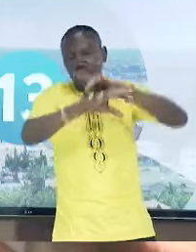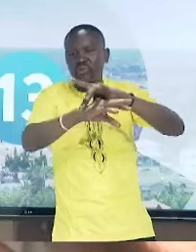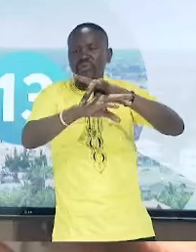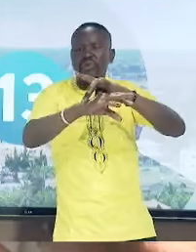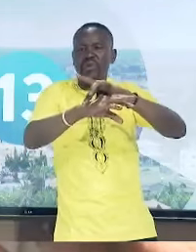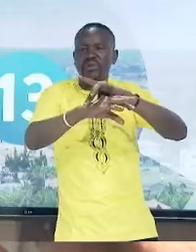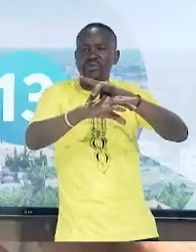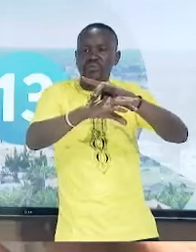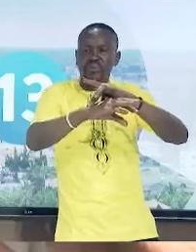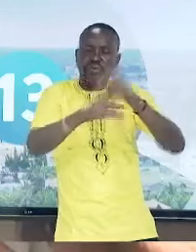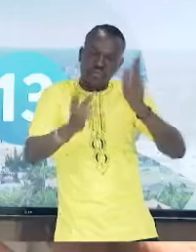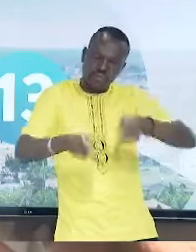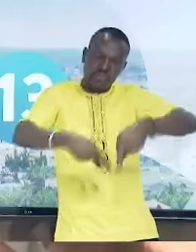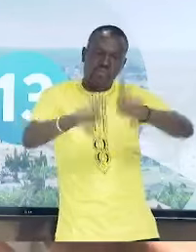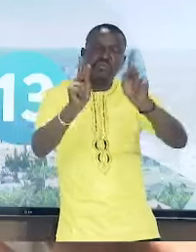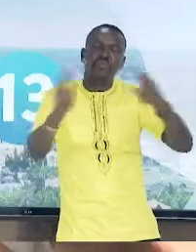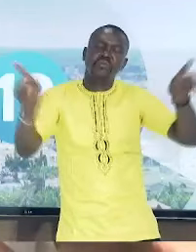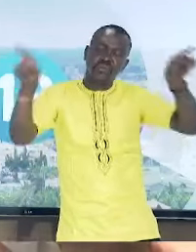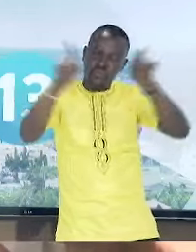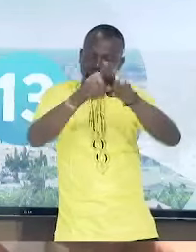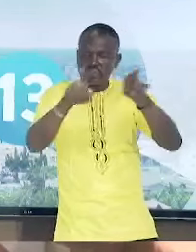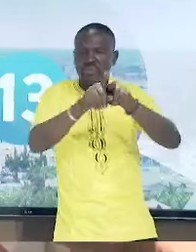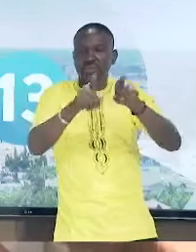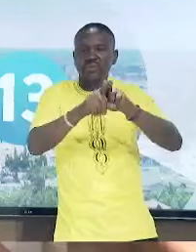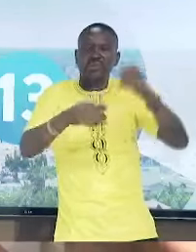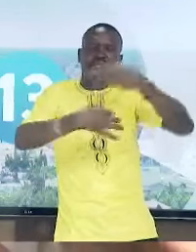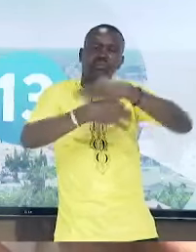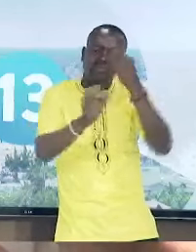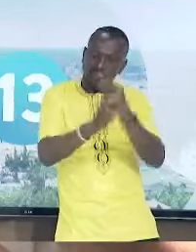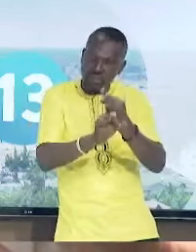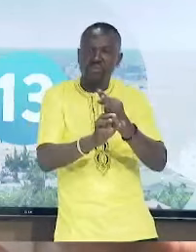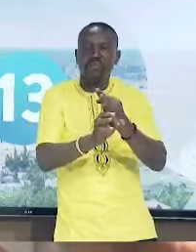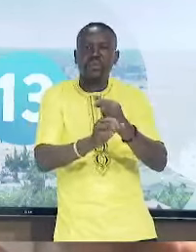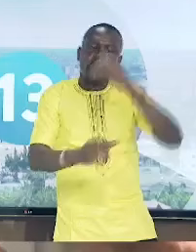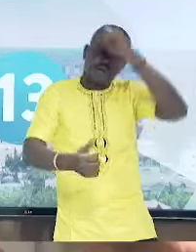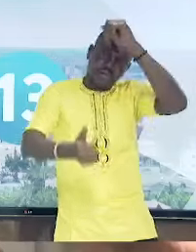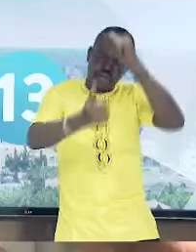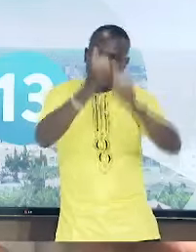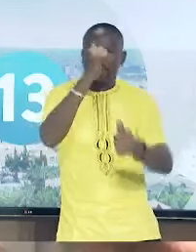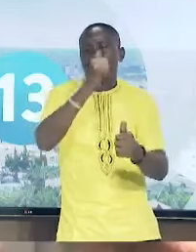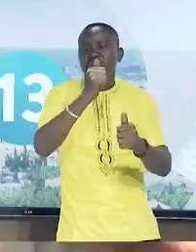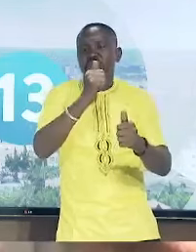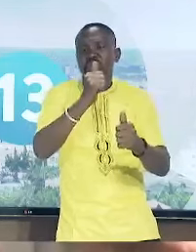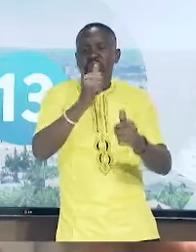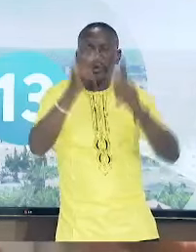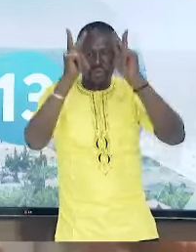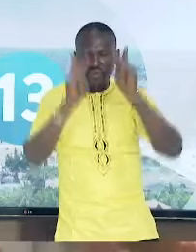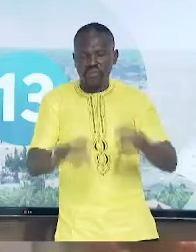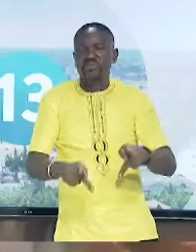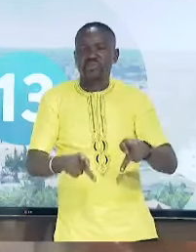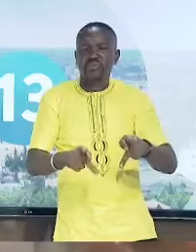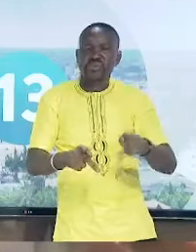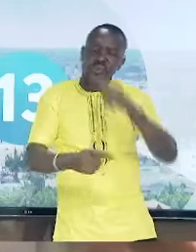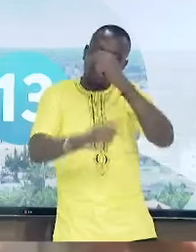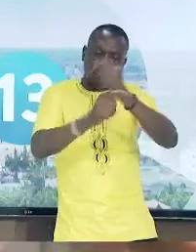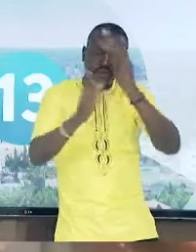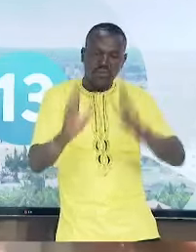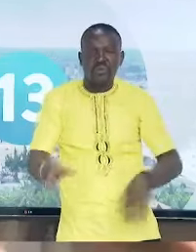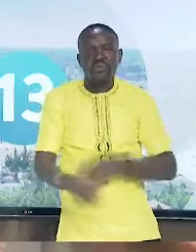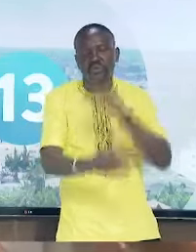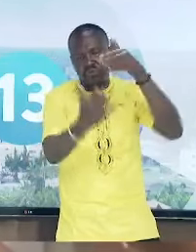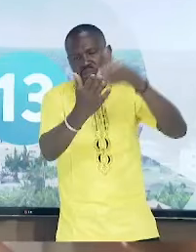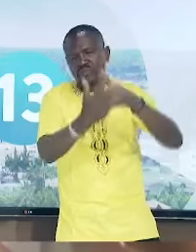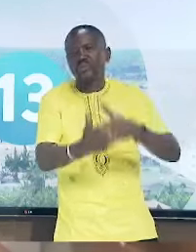cela permettra aussi de former de plus en plus de personnes, surtout les agents des collectivités